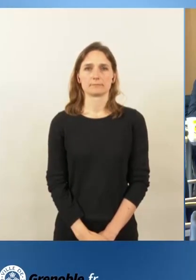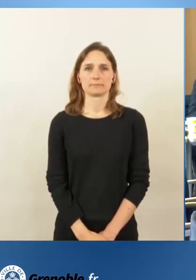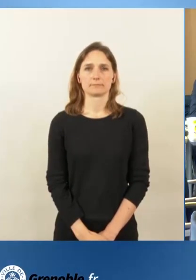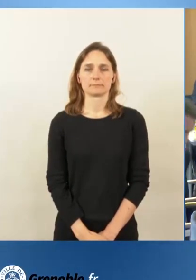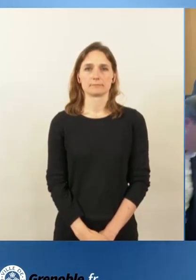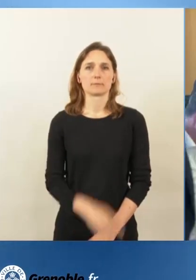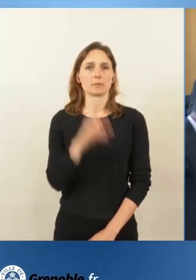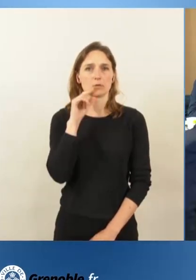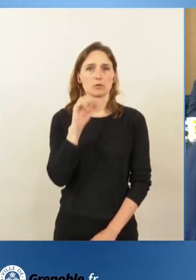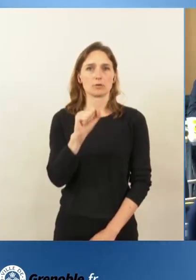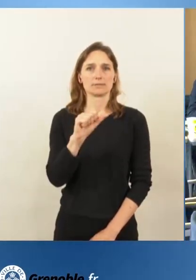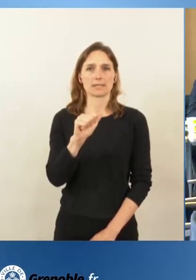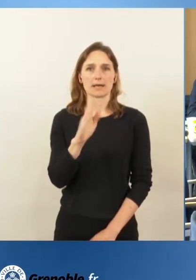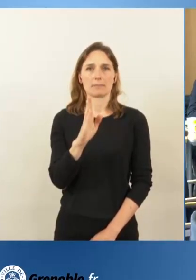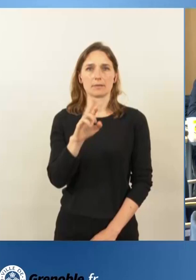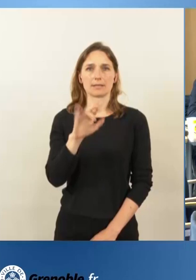Hakim Sabri